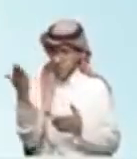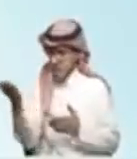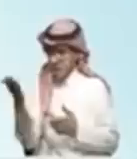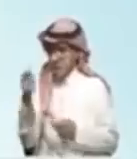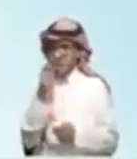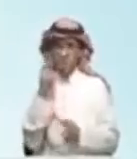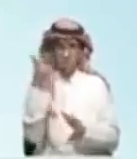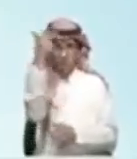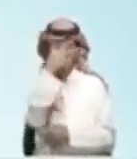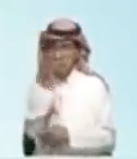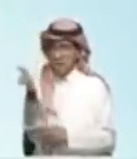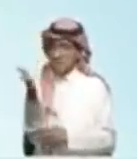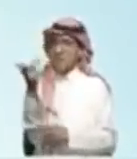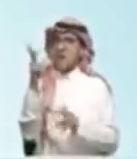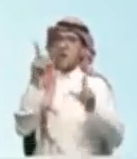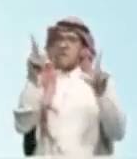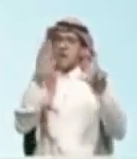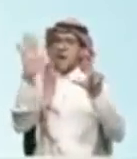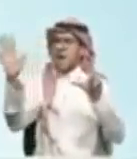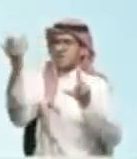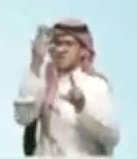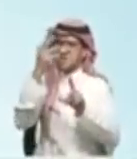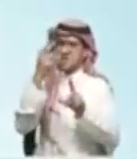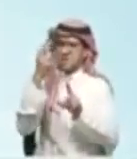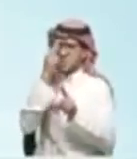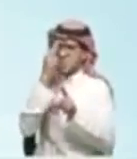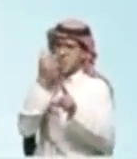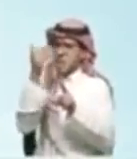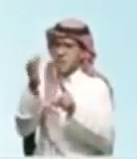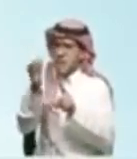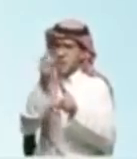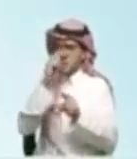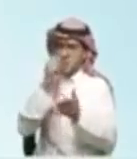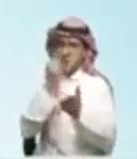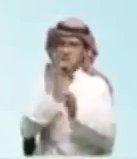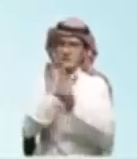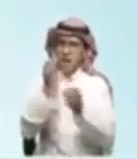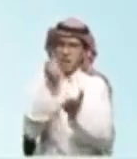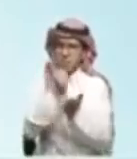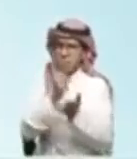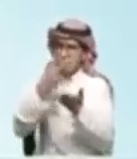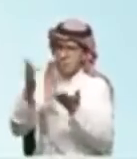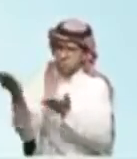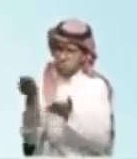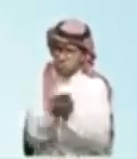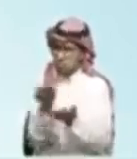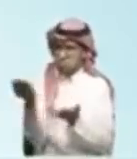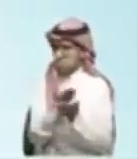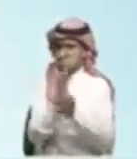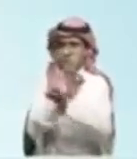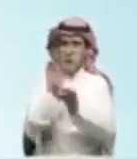التغطيات الميدانية في المسجد الحرام من خلال إصدار التصاريح، من خلال تجهيز مواقع التصوير، من خلال